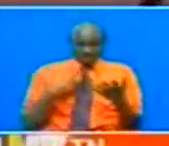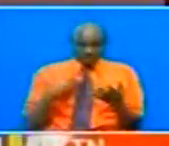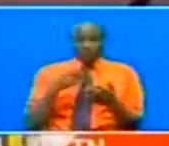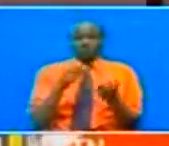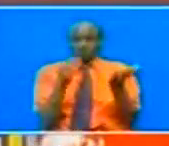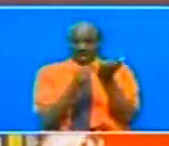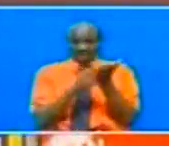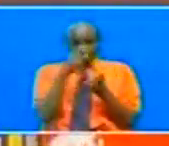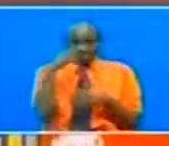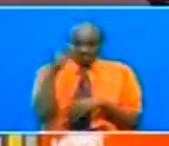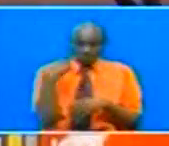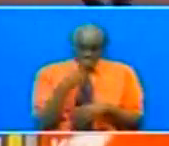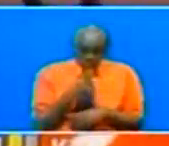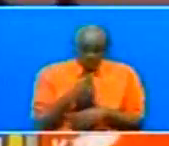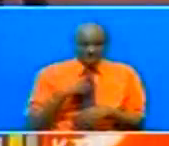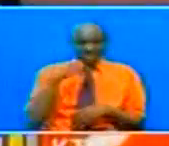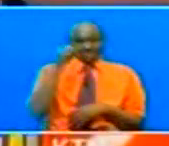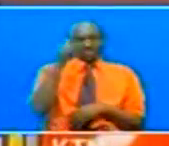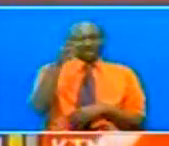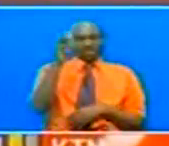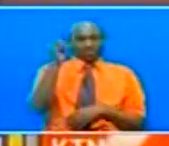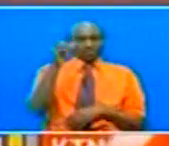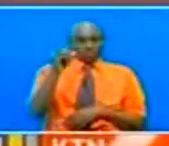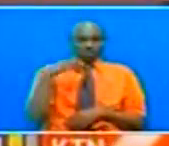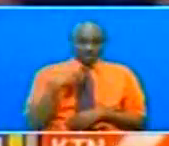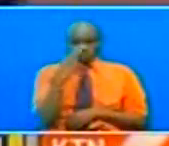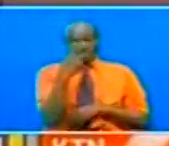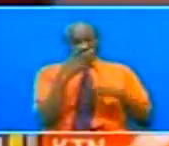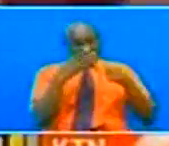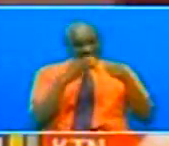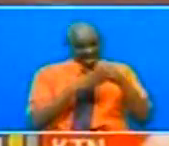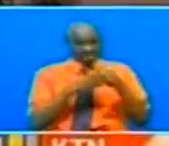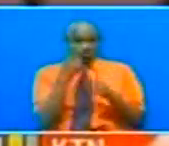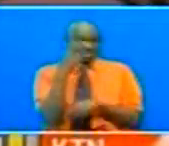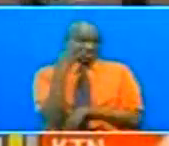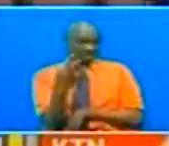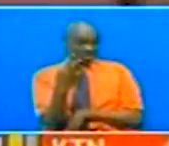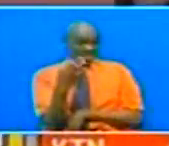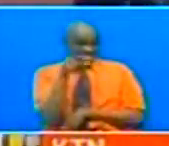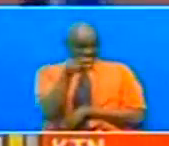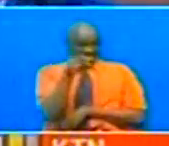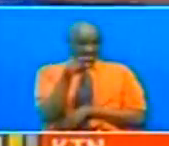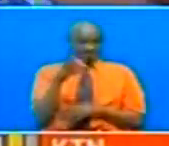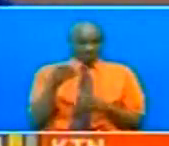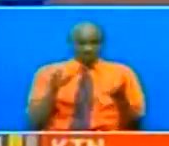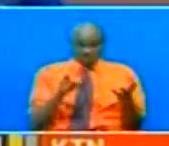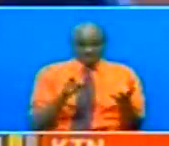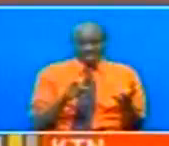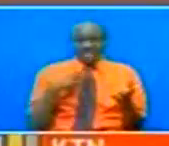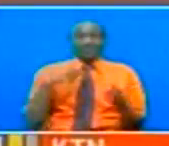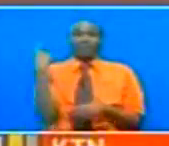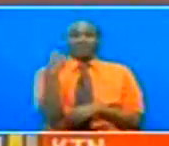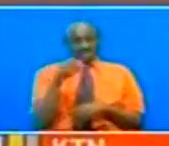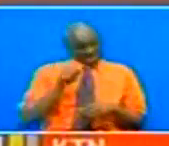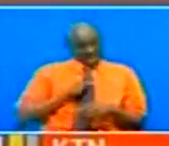Uganda waliwapa pigo chuo cha Strathmore kwa kuwalaza kwa alama 29 kwa 23. Katika mechi ya kinadada Nairobi Water ililaza Sparkles kwa